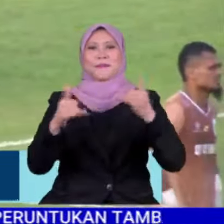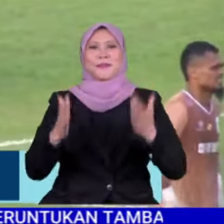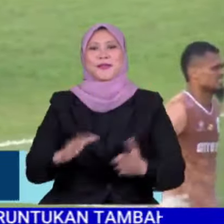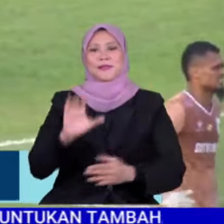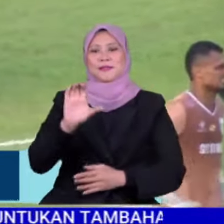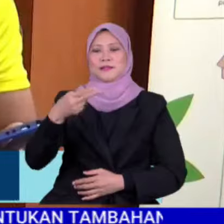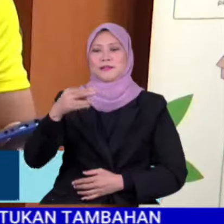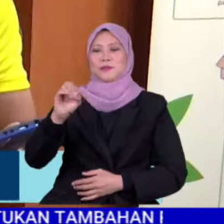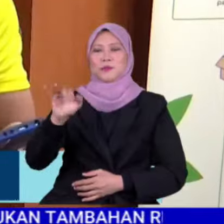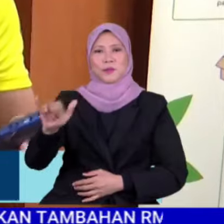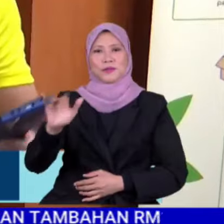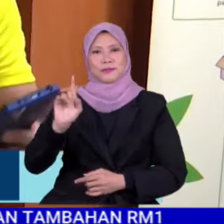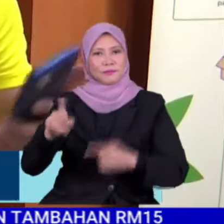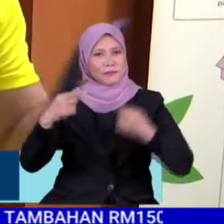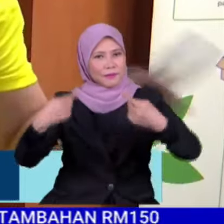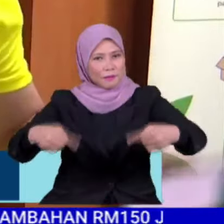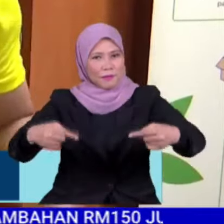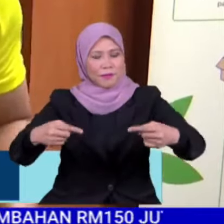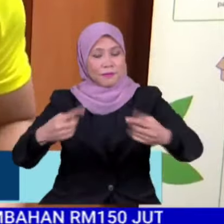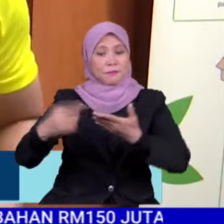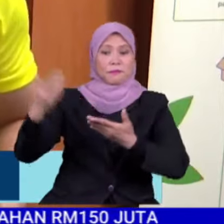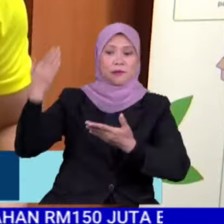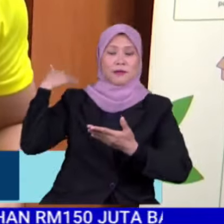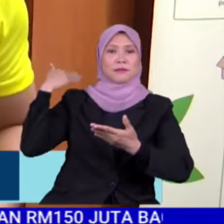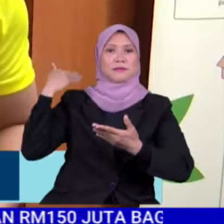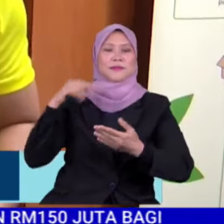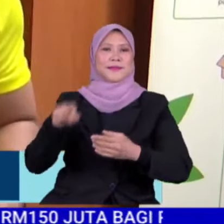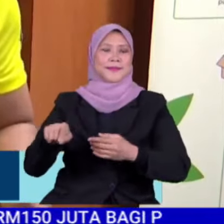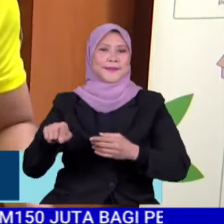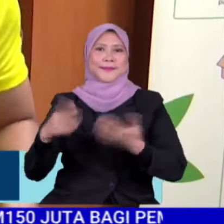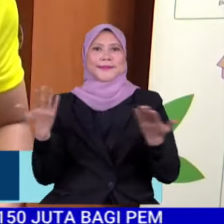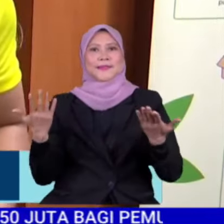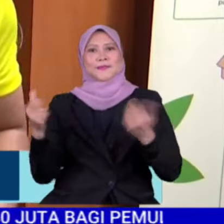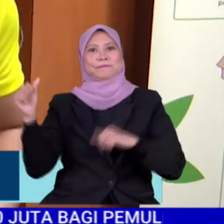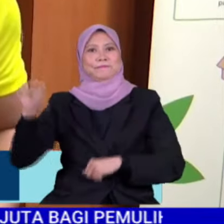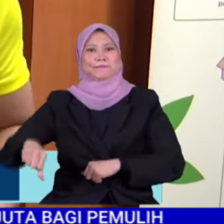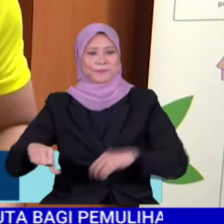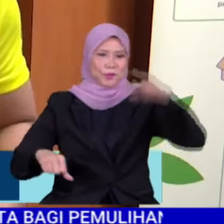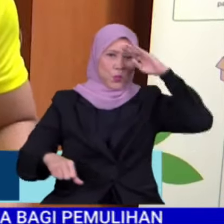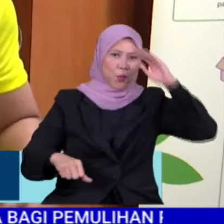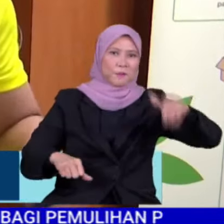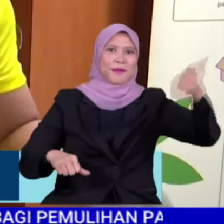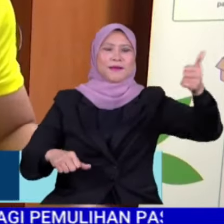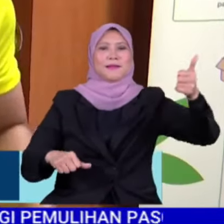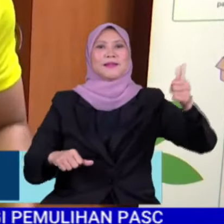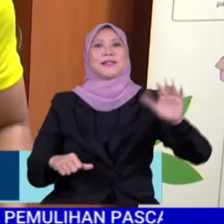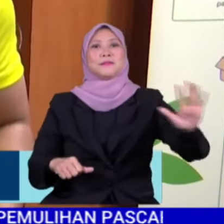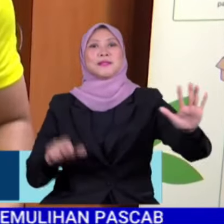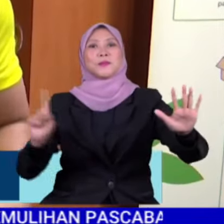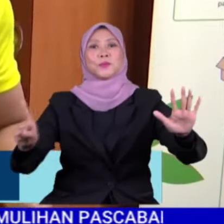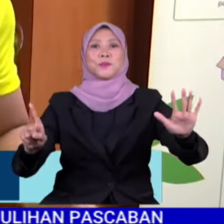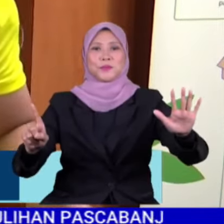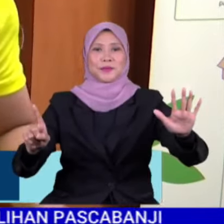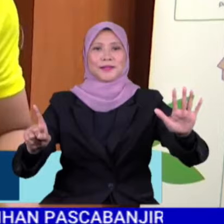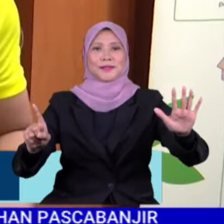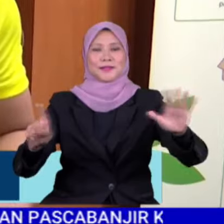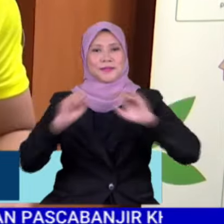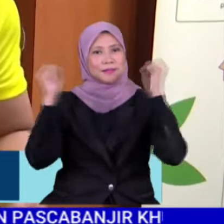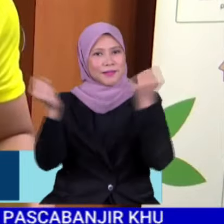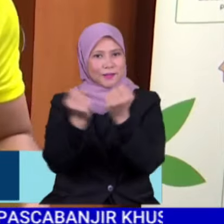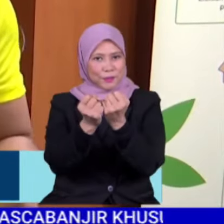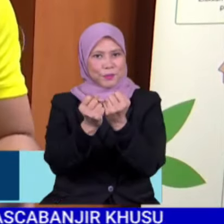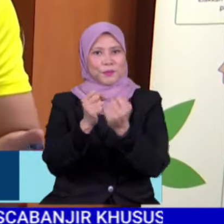Choi Monsik apabila perlawanan lepas mereka diaibkan pasukan JDT dengan 5-1 di